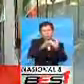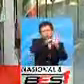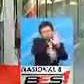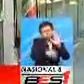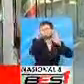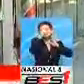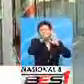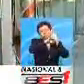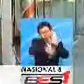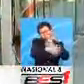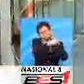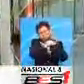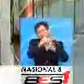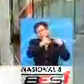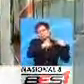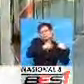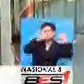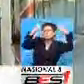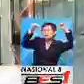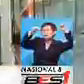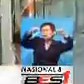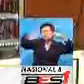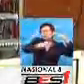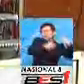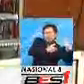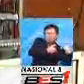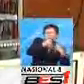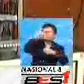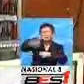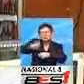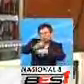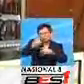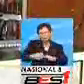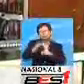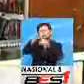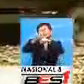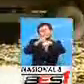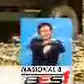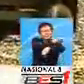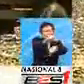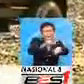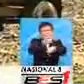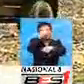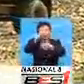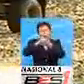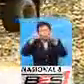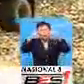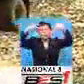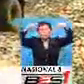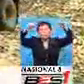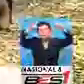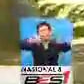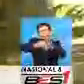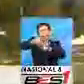kerajaan malah membebankan majikan yang memerlukan pekerja terutama di ladang berikutan itu ramai majikan yang